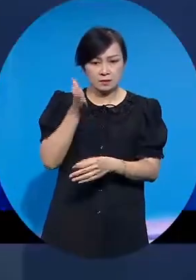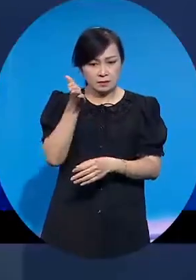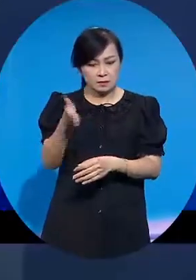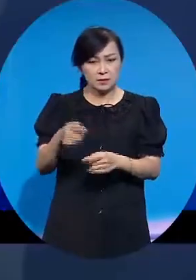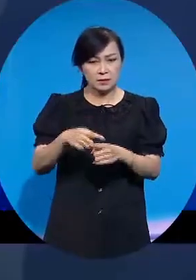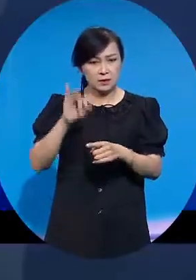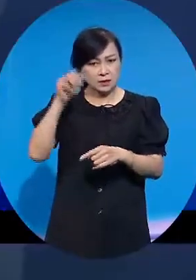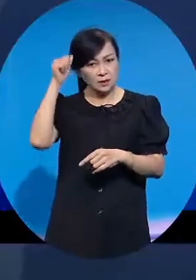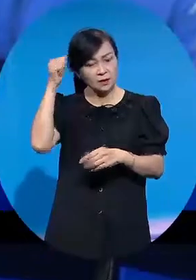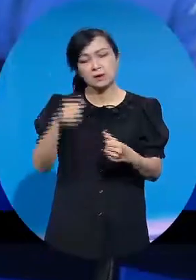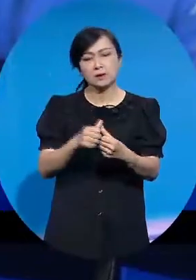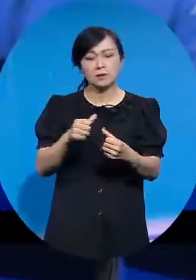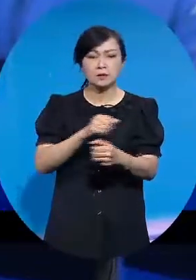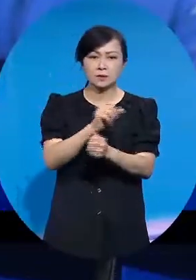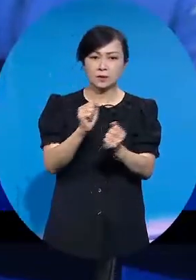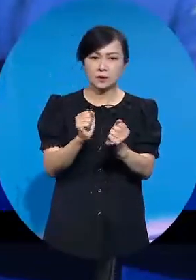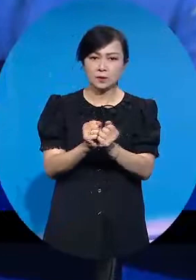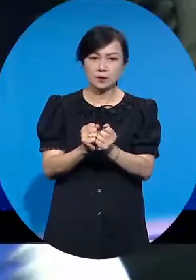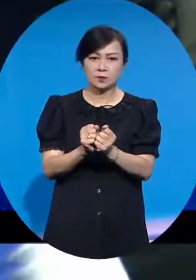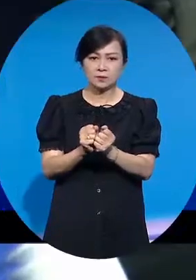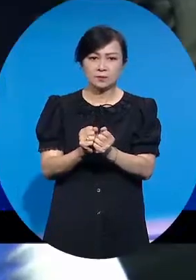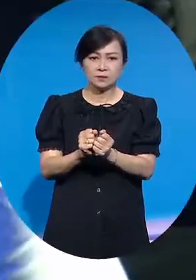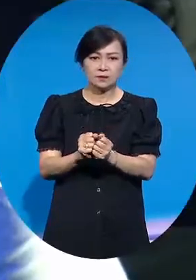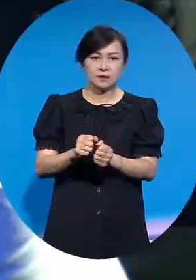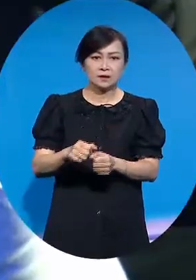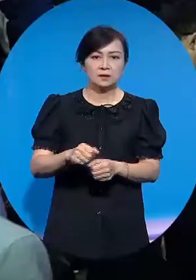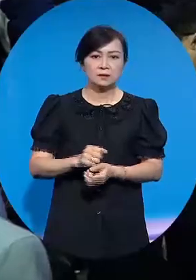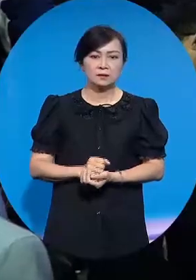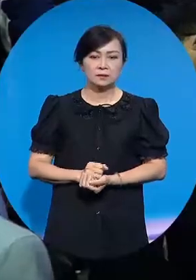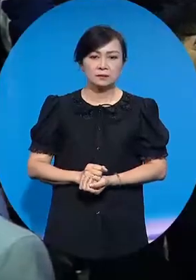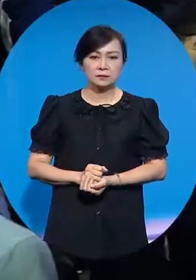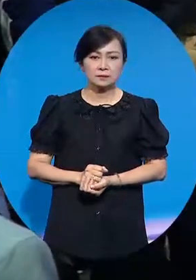đến các giá trị ý nghĩa, đóng góp cho xã hội, góp phần tạo nên hành trình sự nghiệp hạnh phúc.